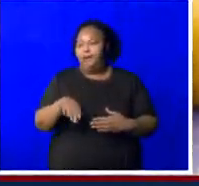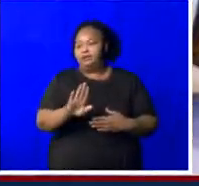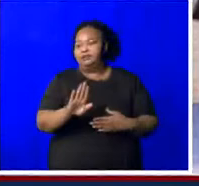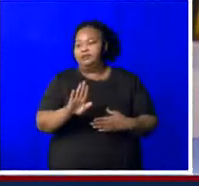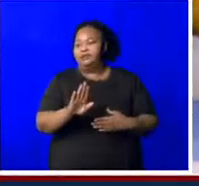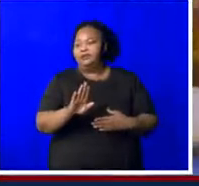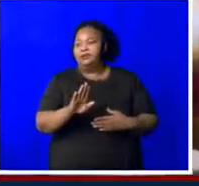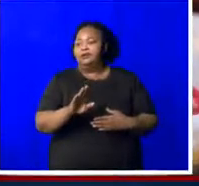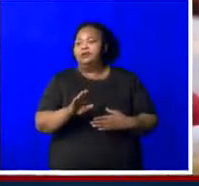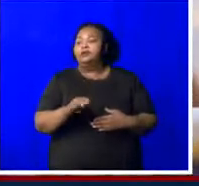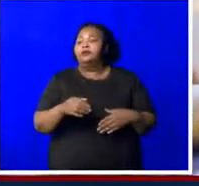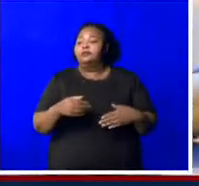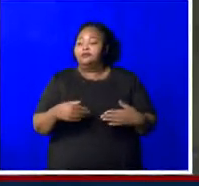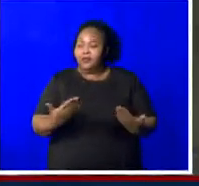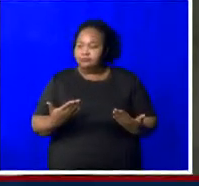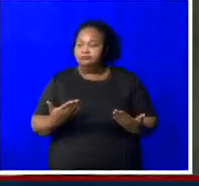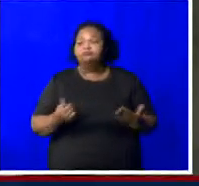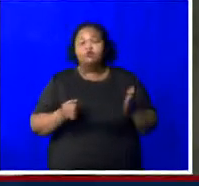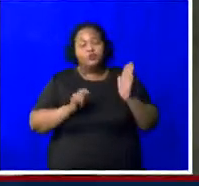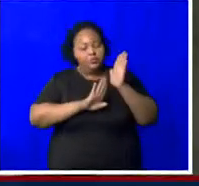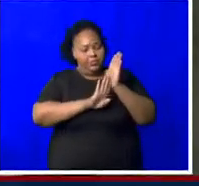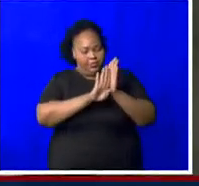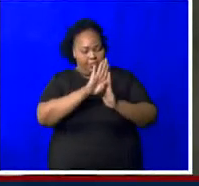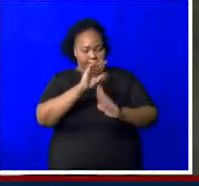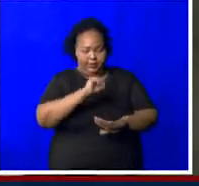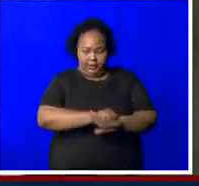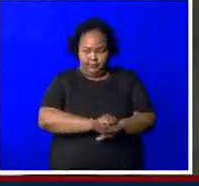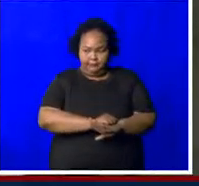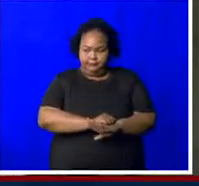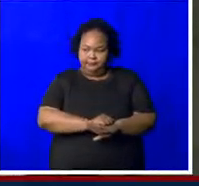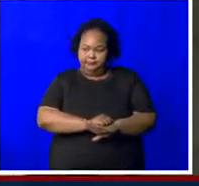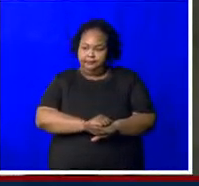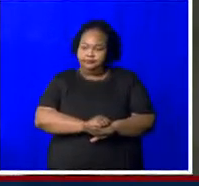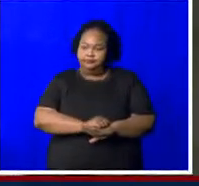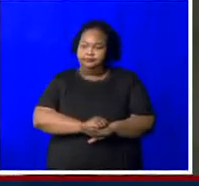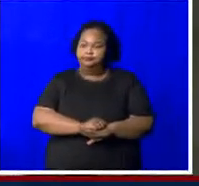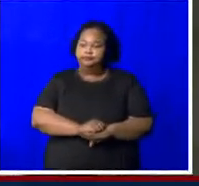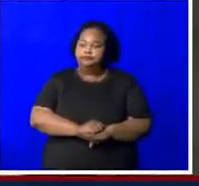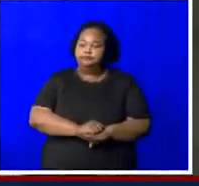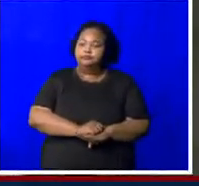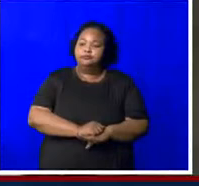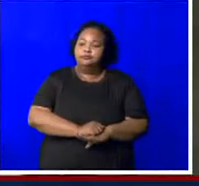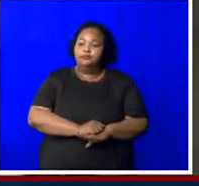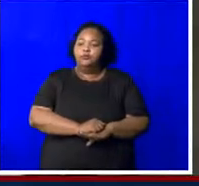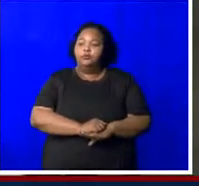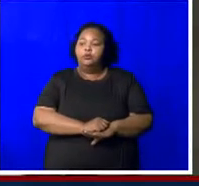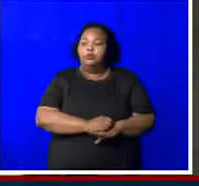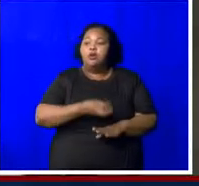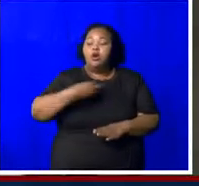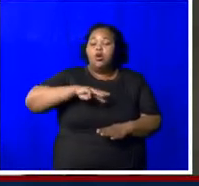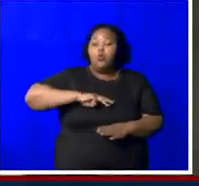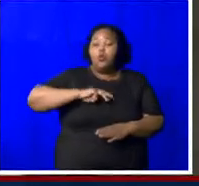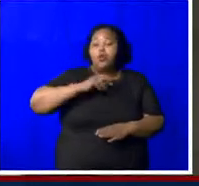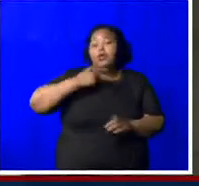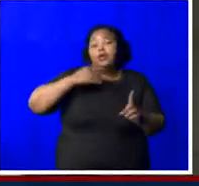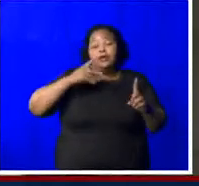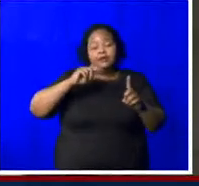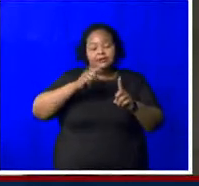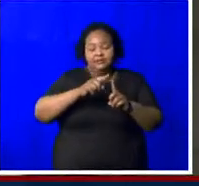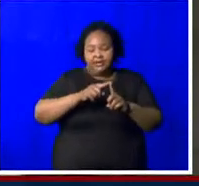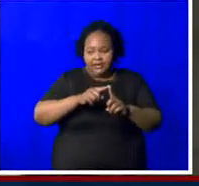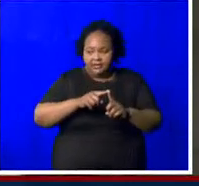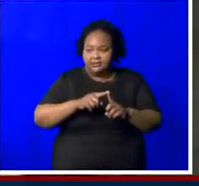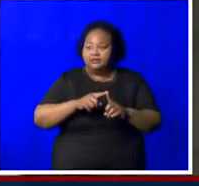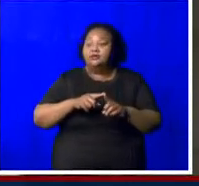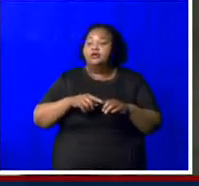uthathe ubeke ezingeni lelifanele. So sitijeleke ukuthi asispreade lokukhulumisana so that we teach people